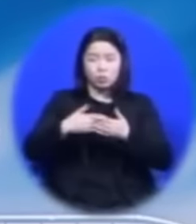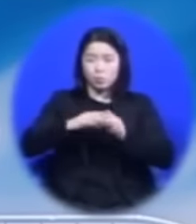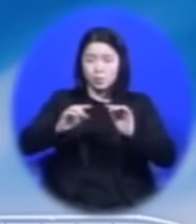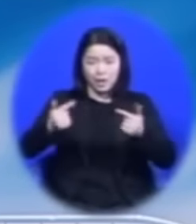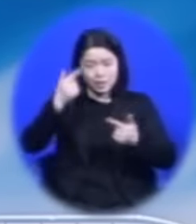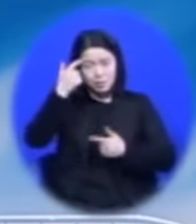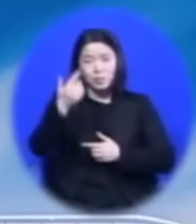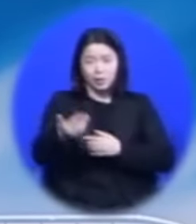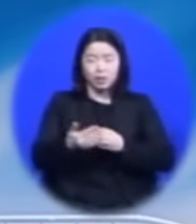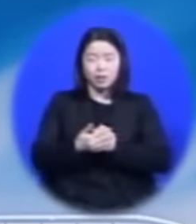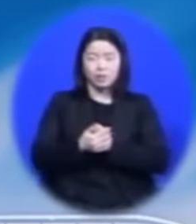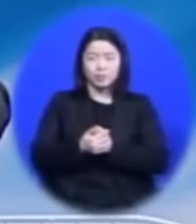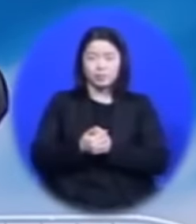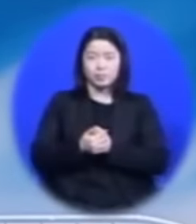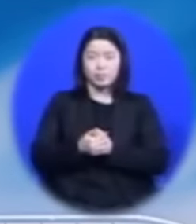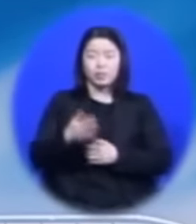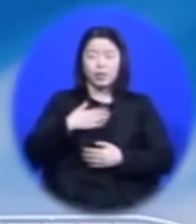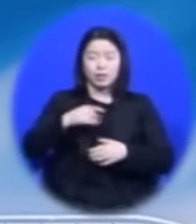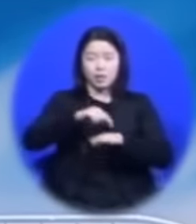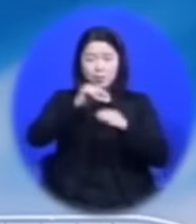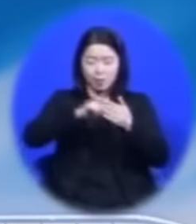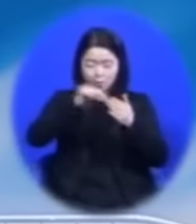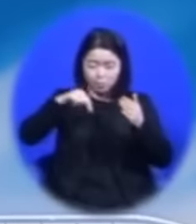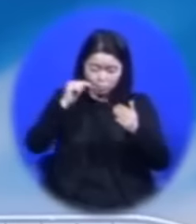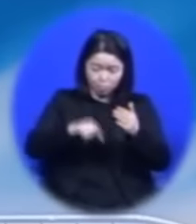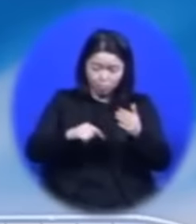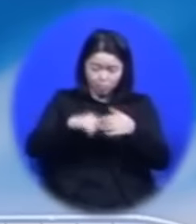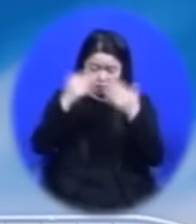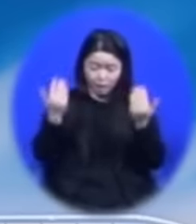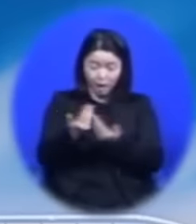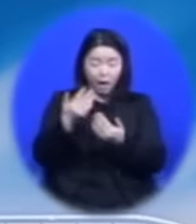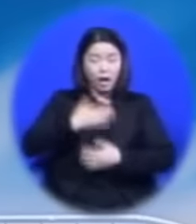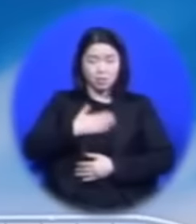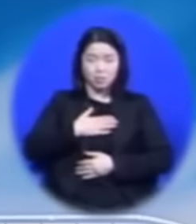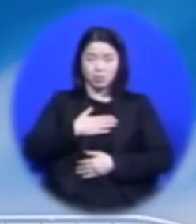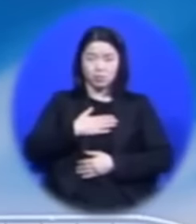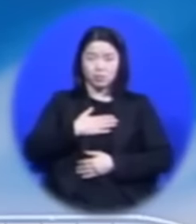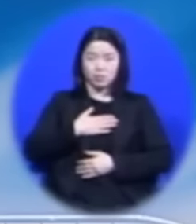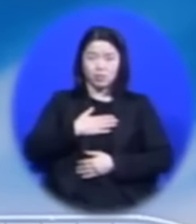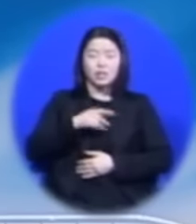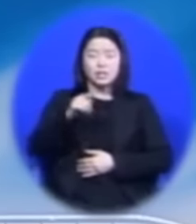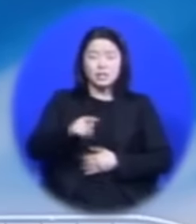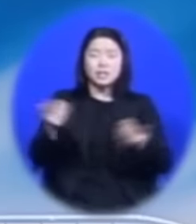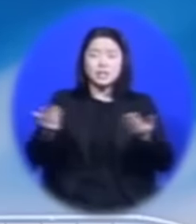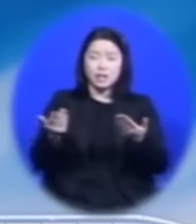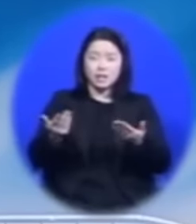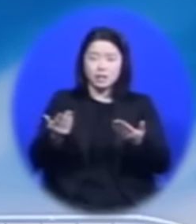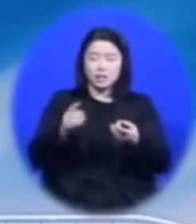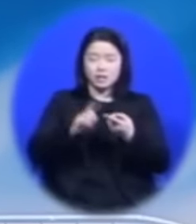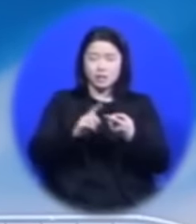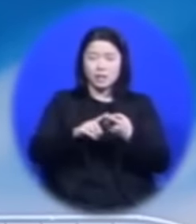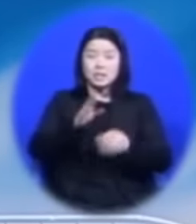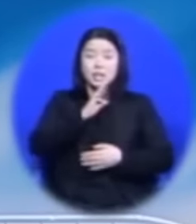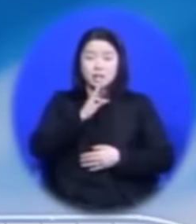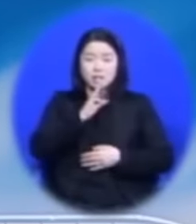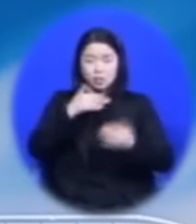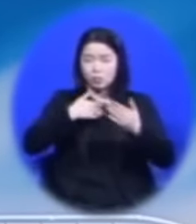않으세요? 내 속을 다 아신다. 그 사실이 두렵지 않으세요?